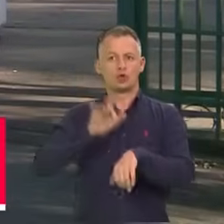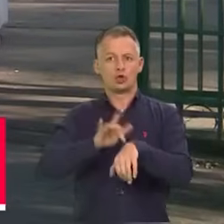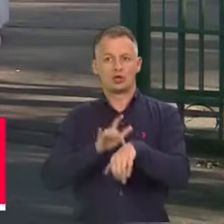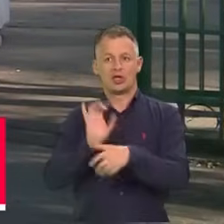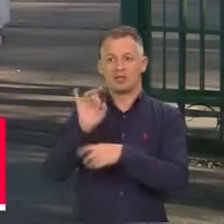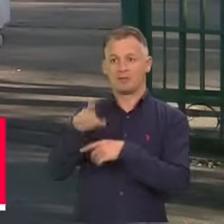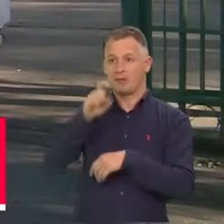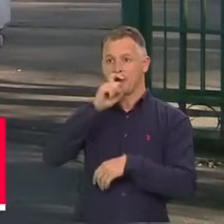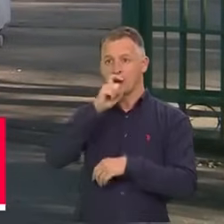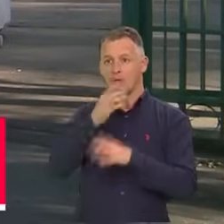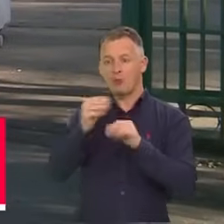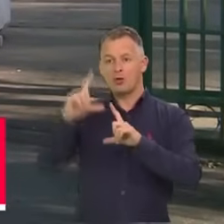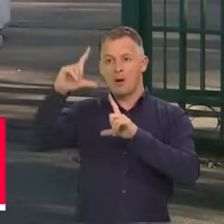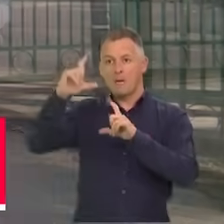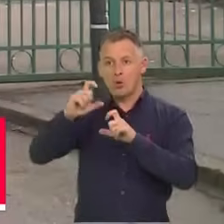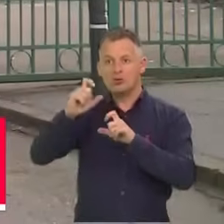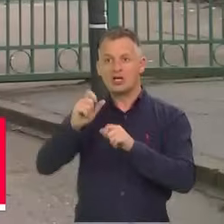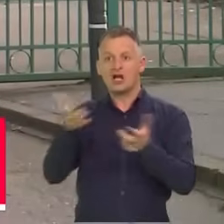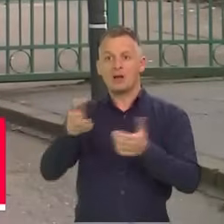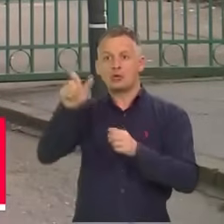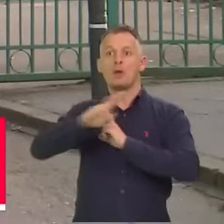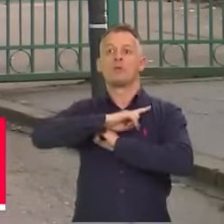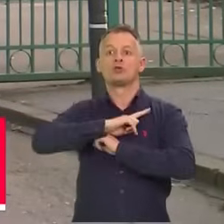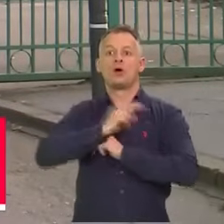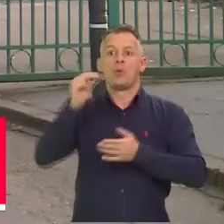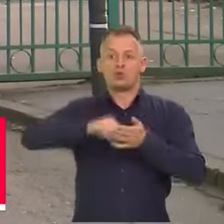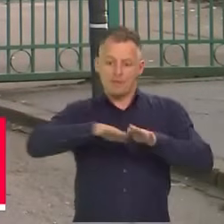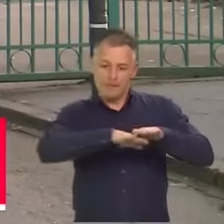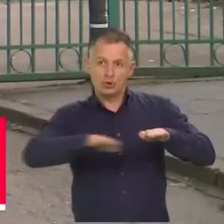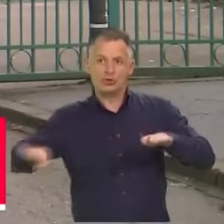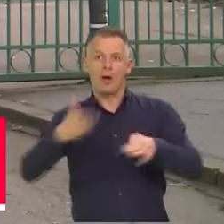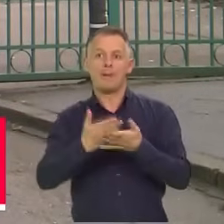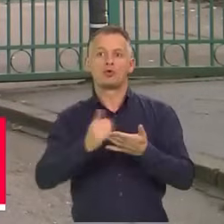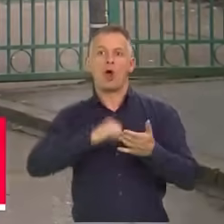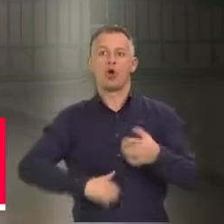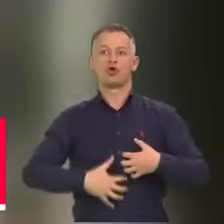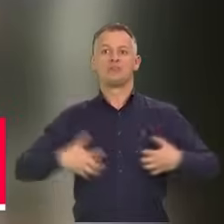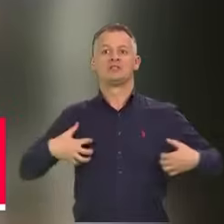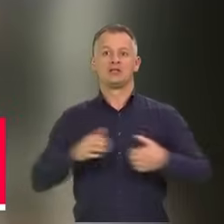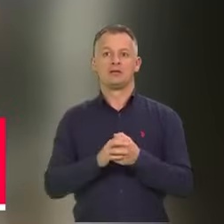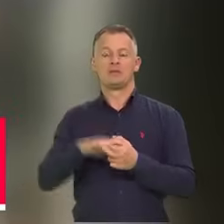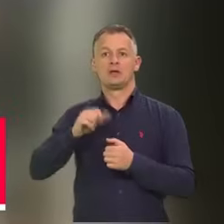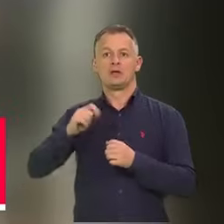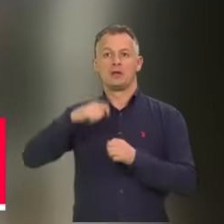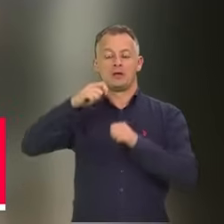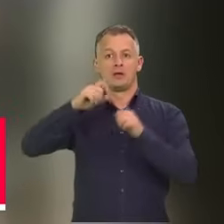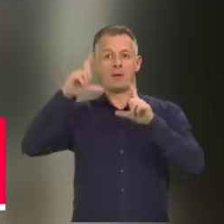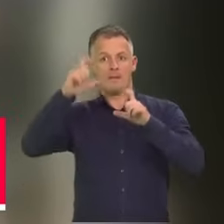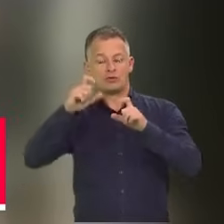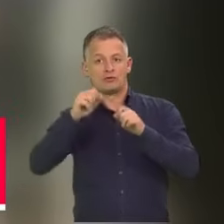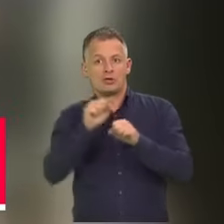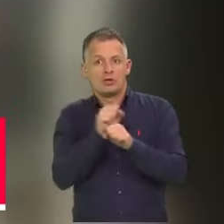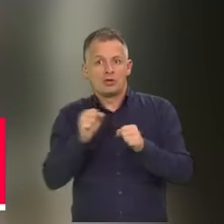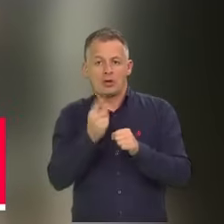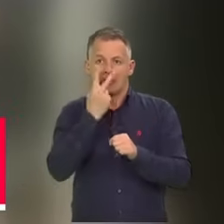trimis bărbatului mai multe fotografii în care morții erau întinși pe jos pentru autopsie. Imaginile erau greu de privit, iar bărbatul a fost